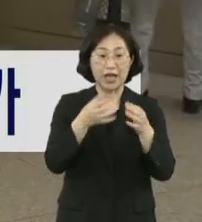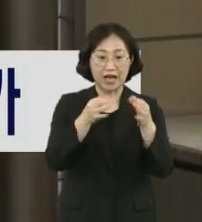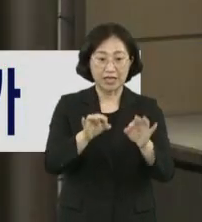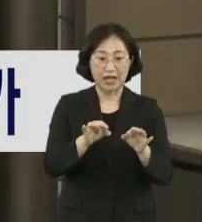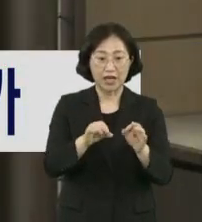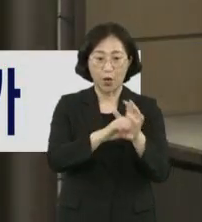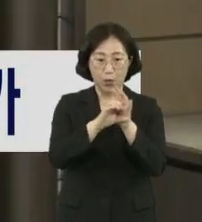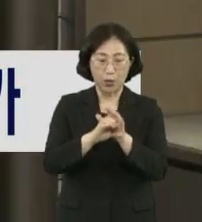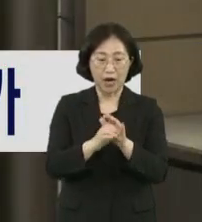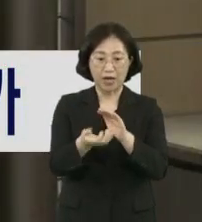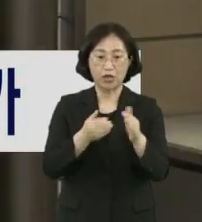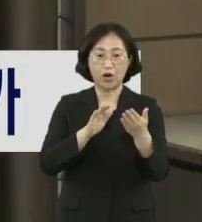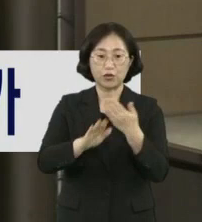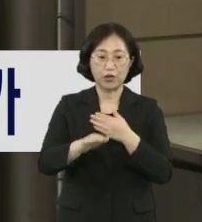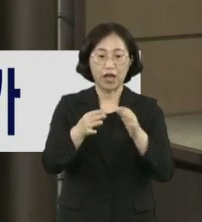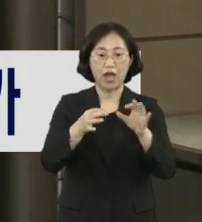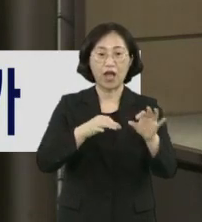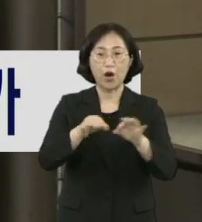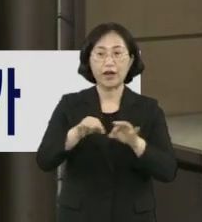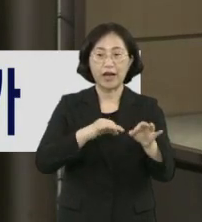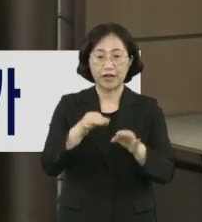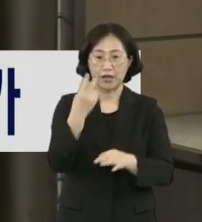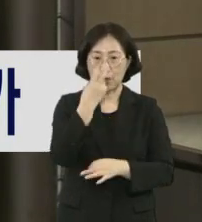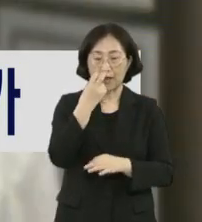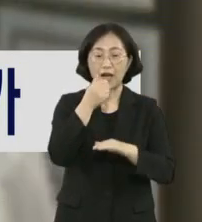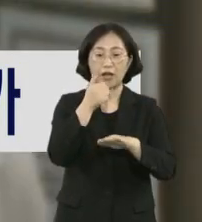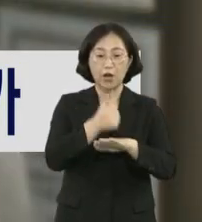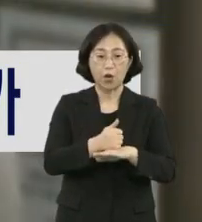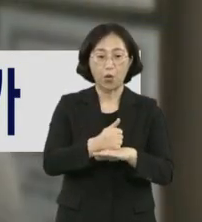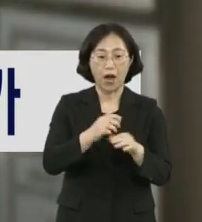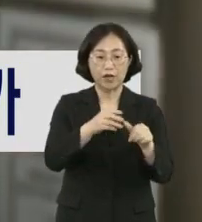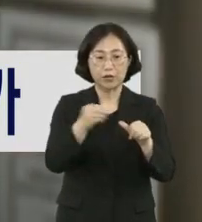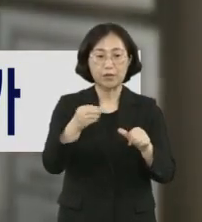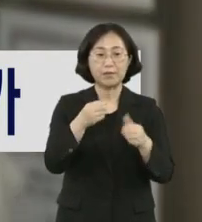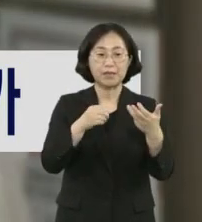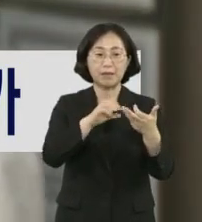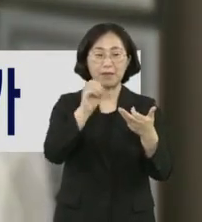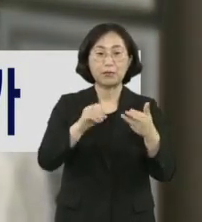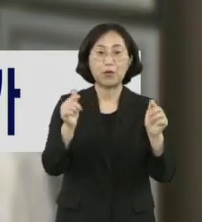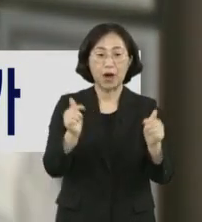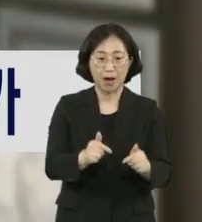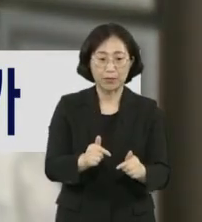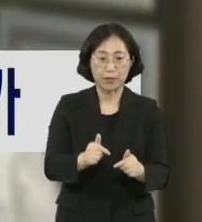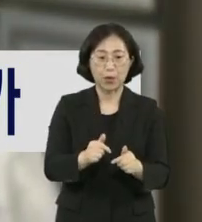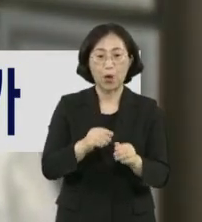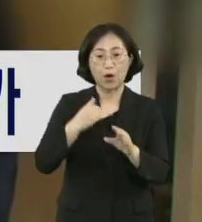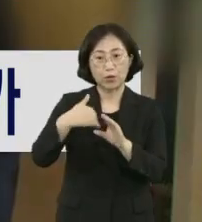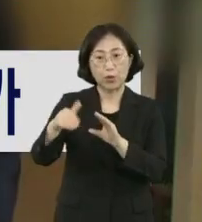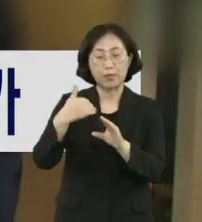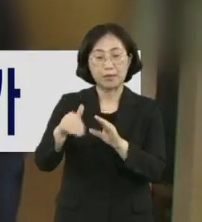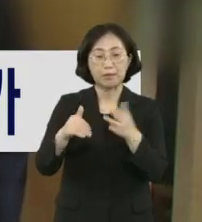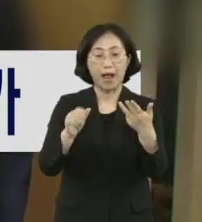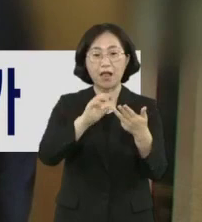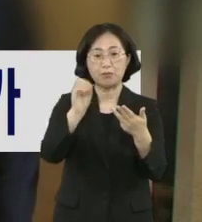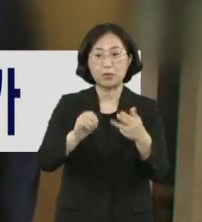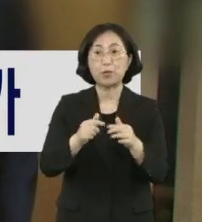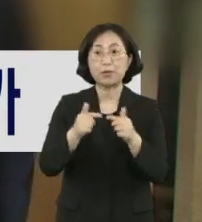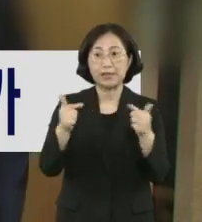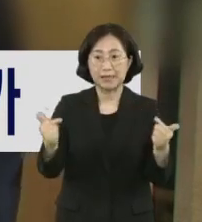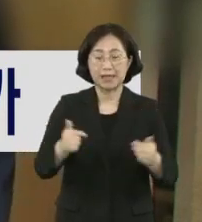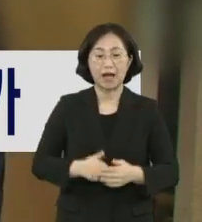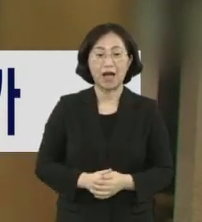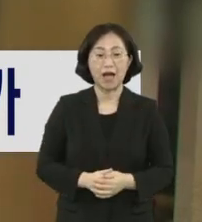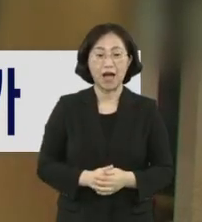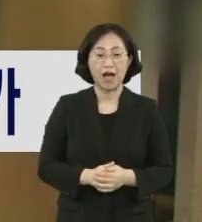은행이 코로나 사태 전후 금융거래를 조사한 결과 출금은 18% 감소한 반면 송금 이체는 8%